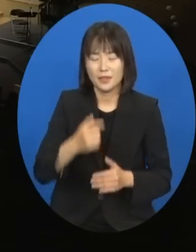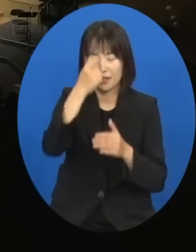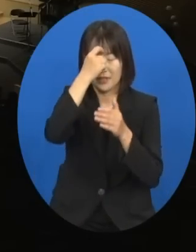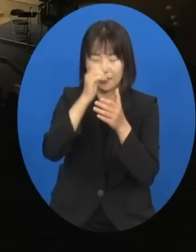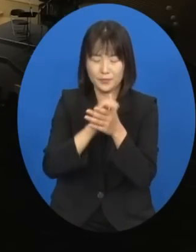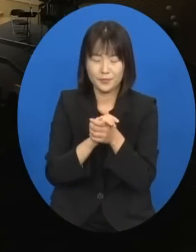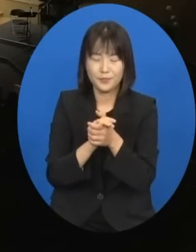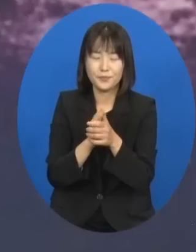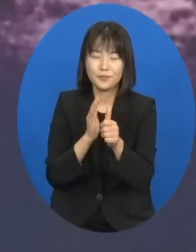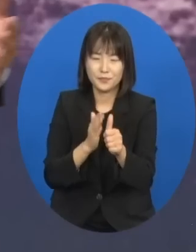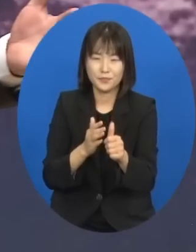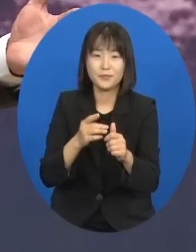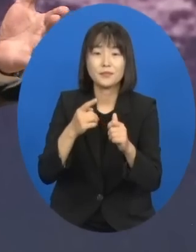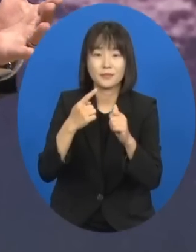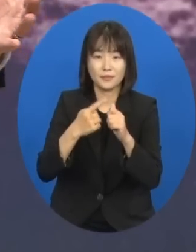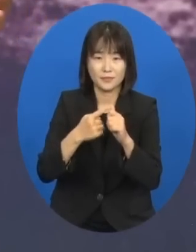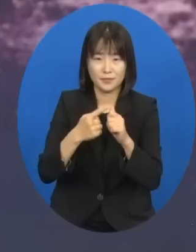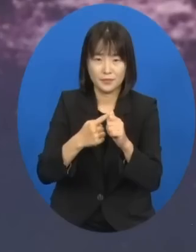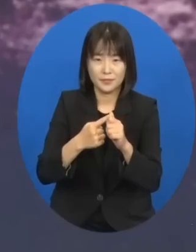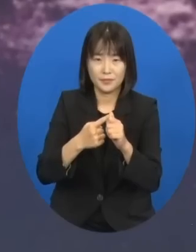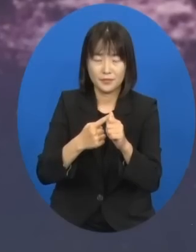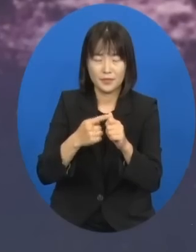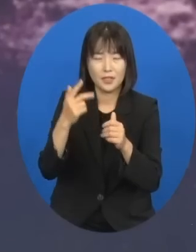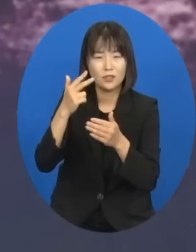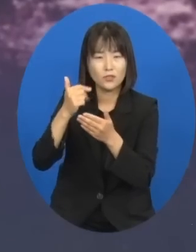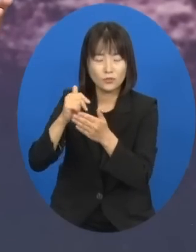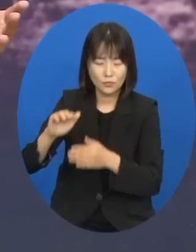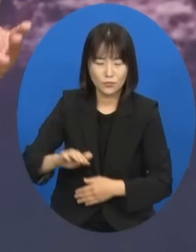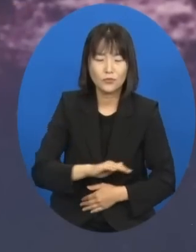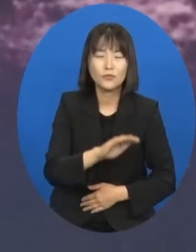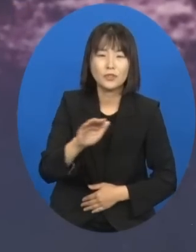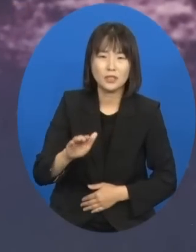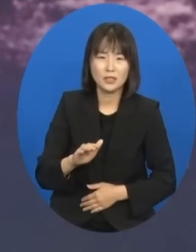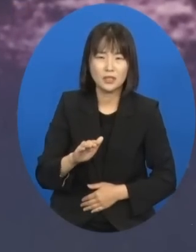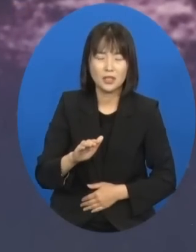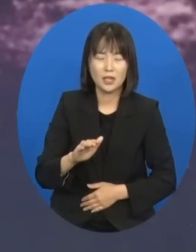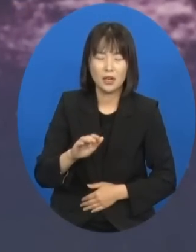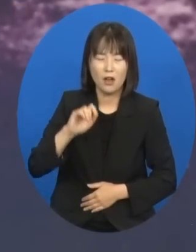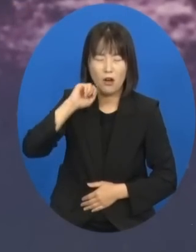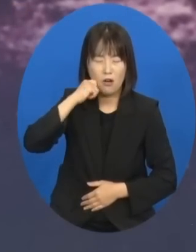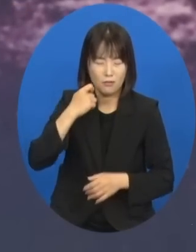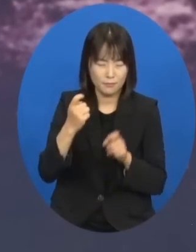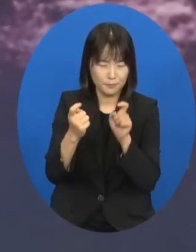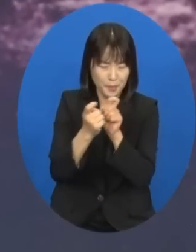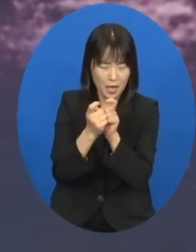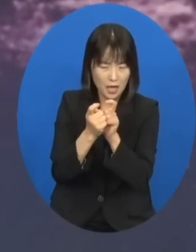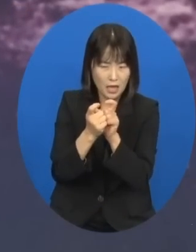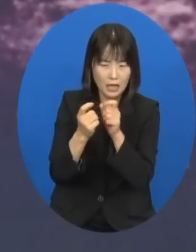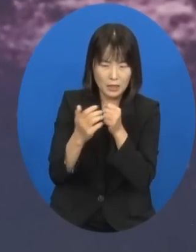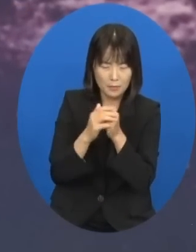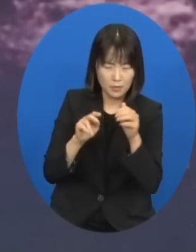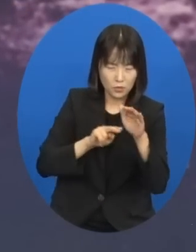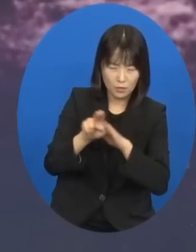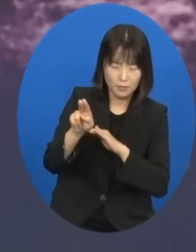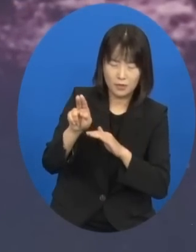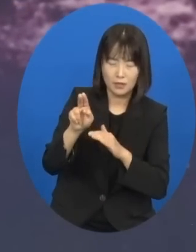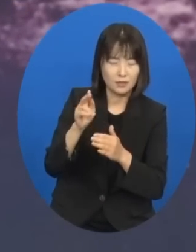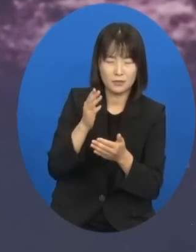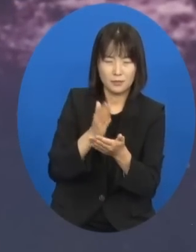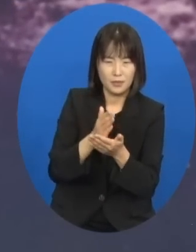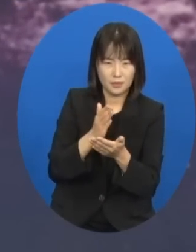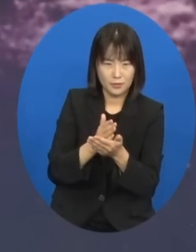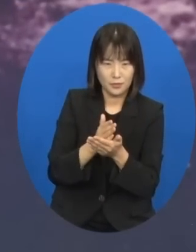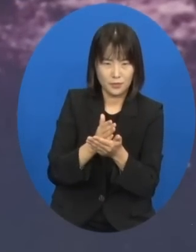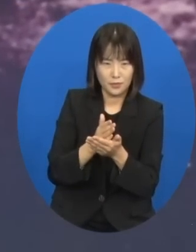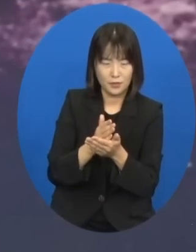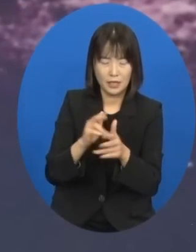하겠습니다. 우리 첫 번째로 주님, 우리가 흉년을 만났다고 도망가지 않게 하시고 지금